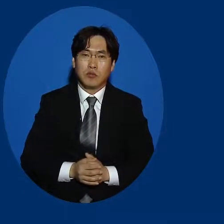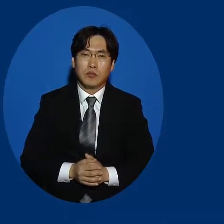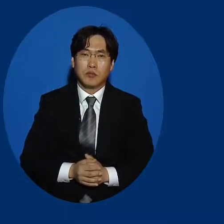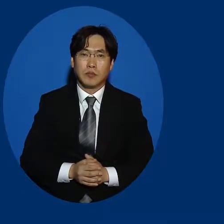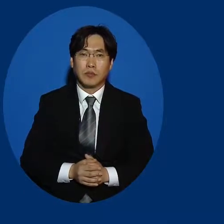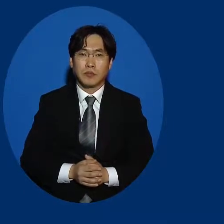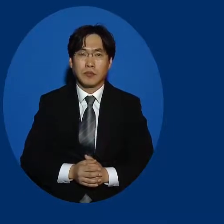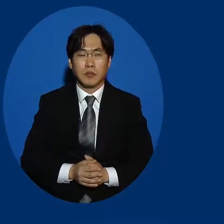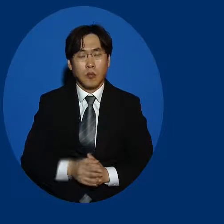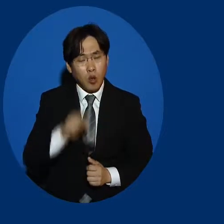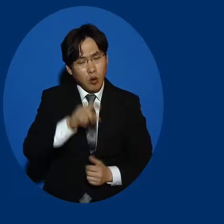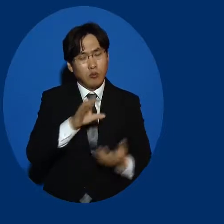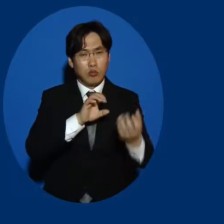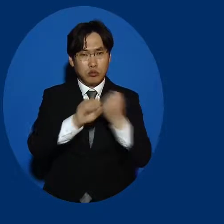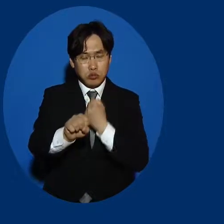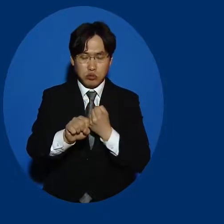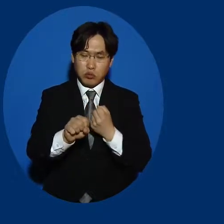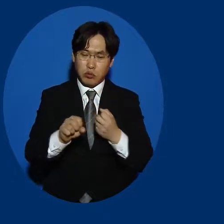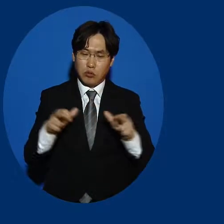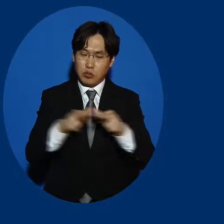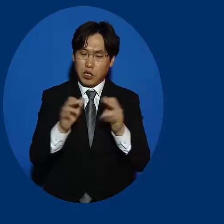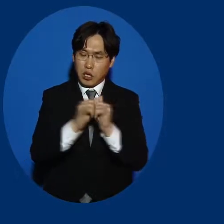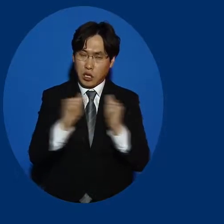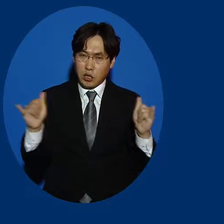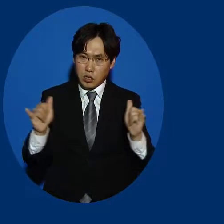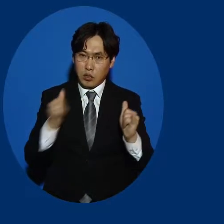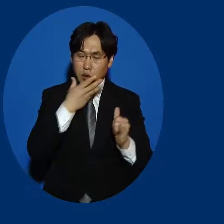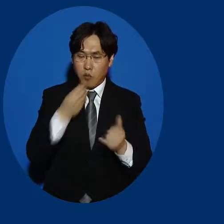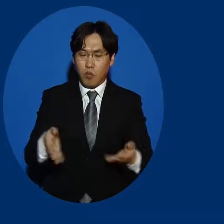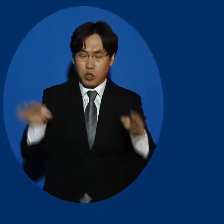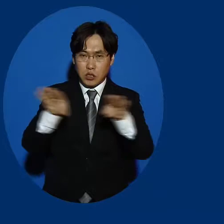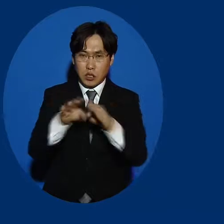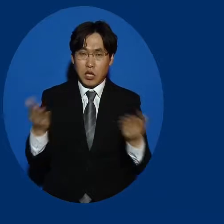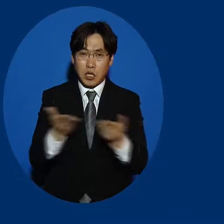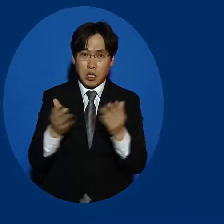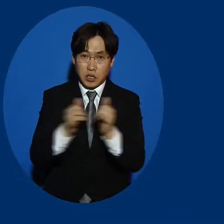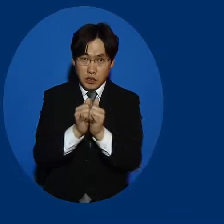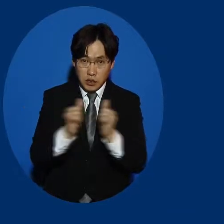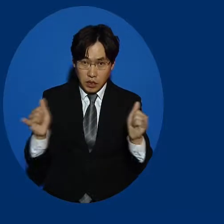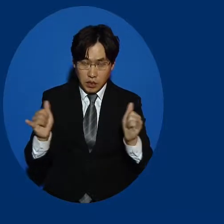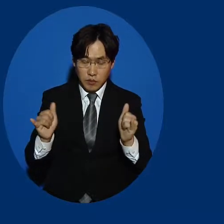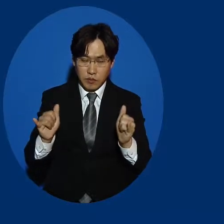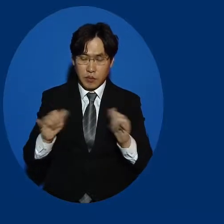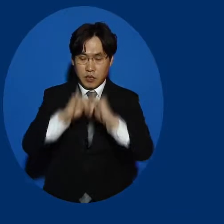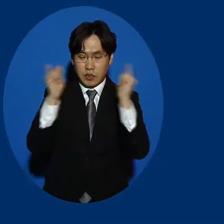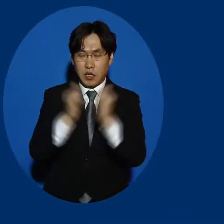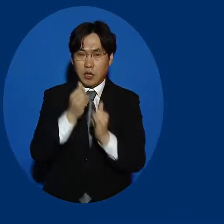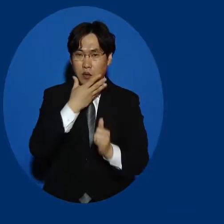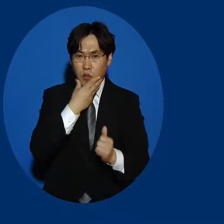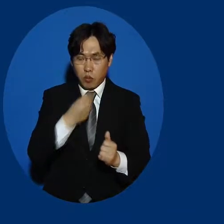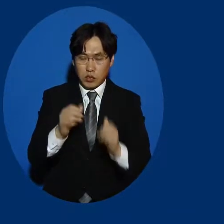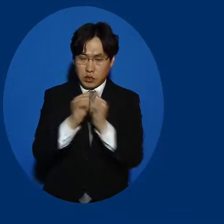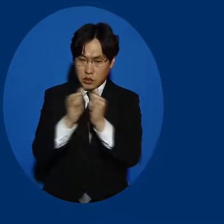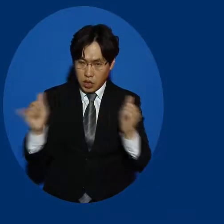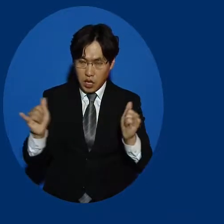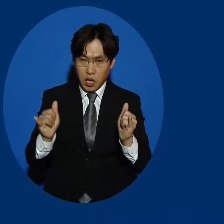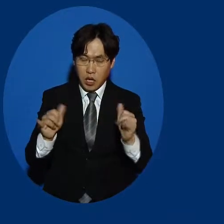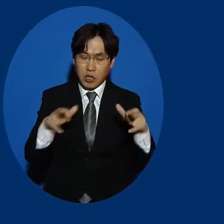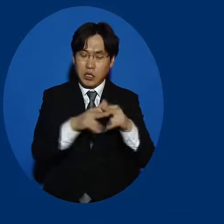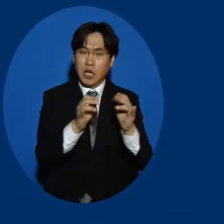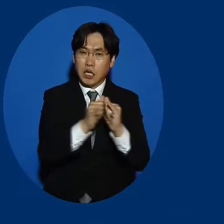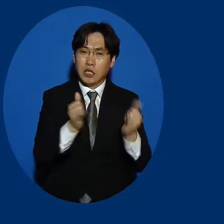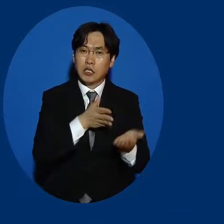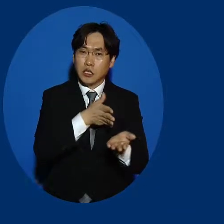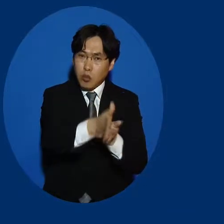자, 그럼에도 불구하고 우리가 장애인 복지시설에서 근무하는 사회복지사를 장애인